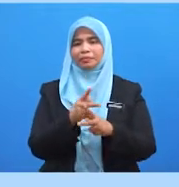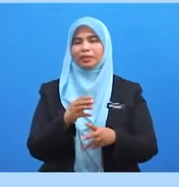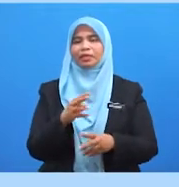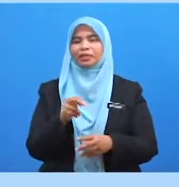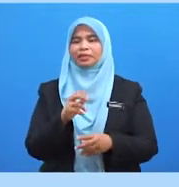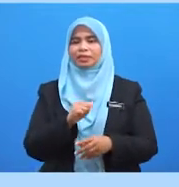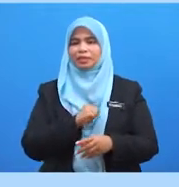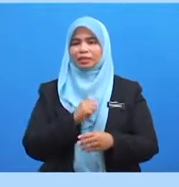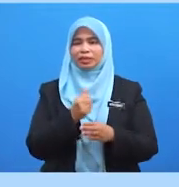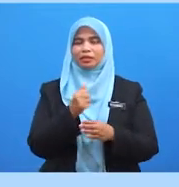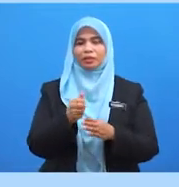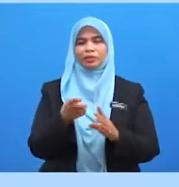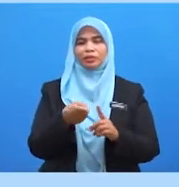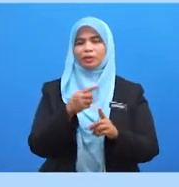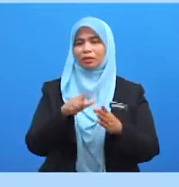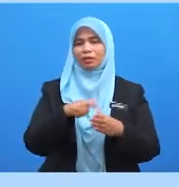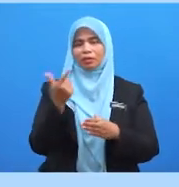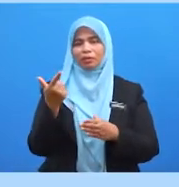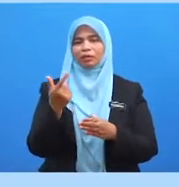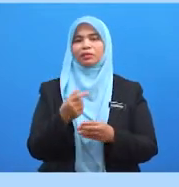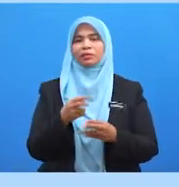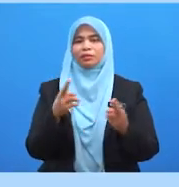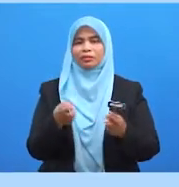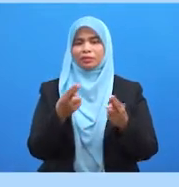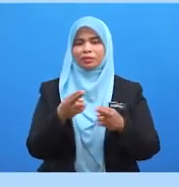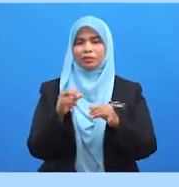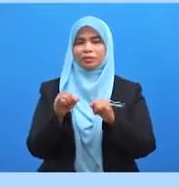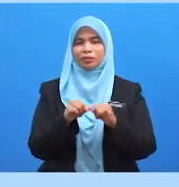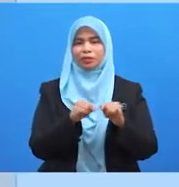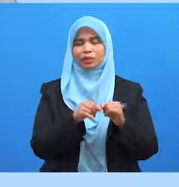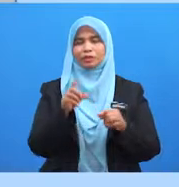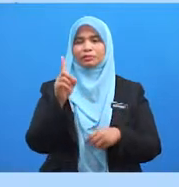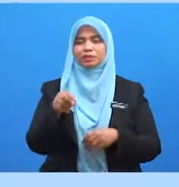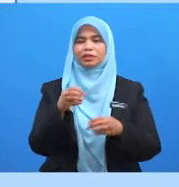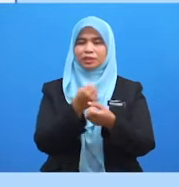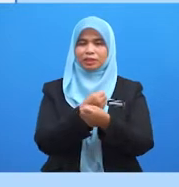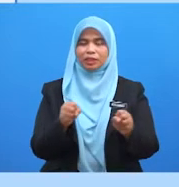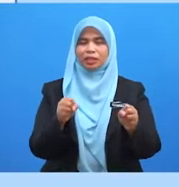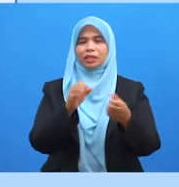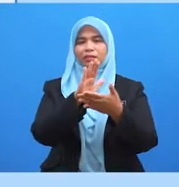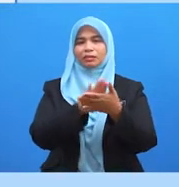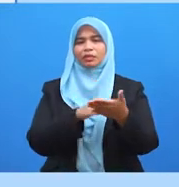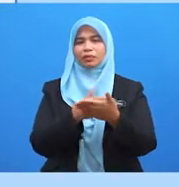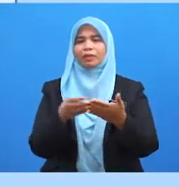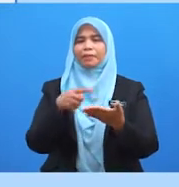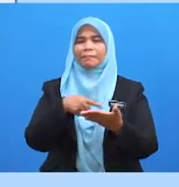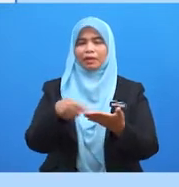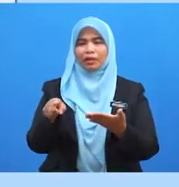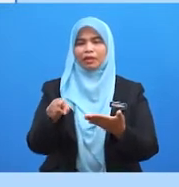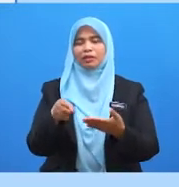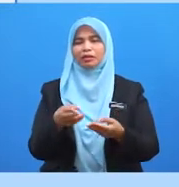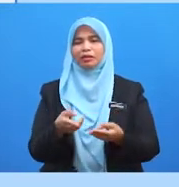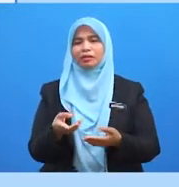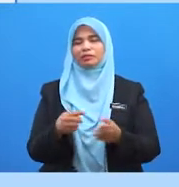atau daripada pihak luar. Usahawan juga perlu menyediakan jadual pembayaran